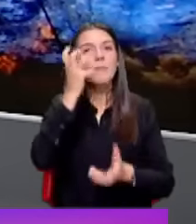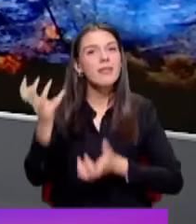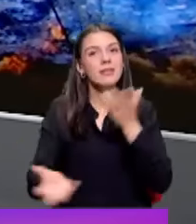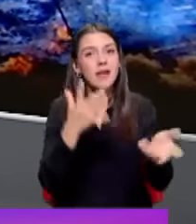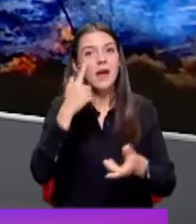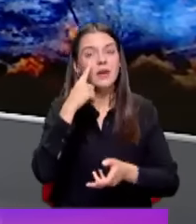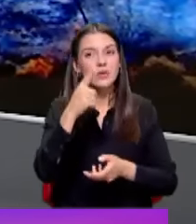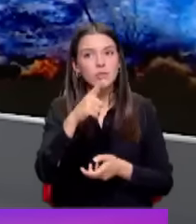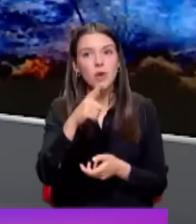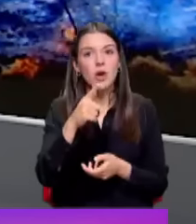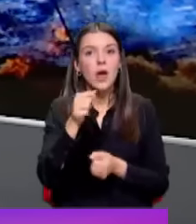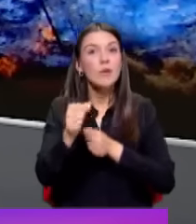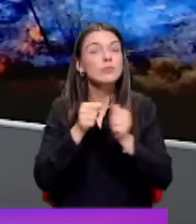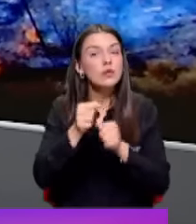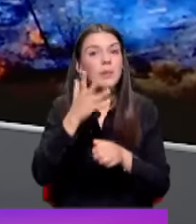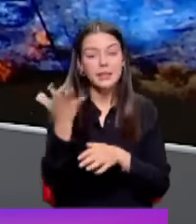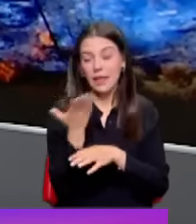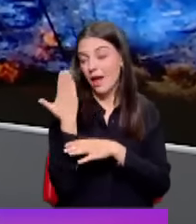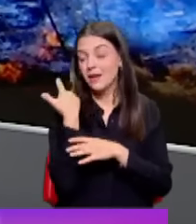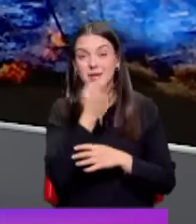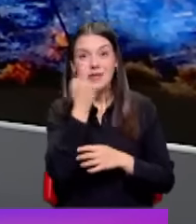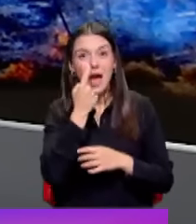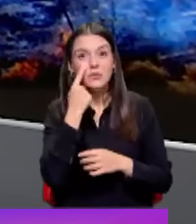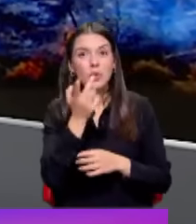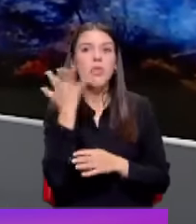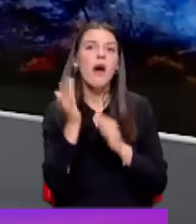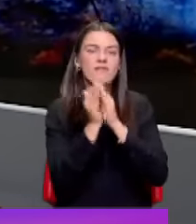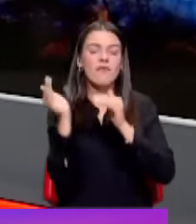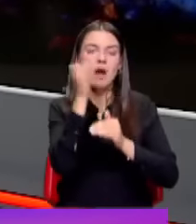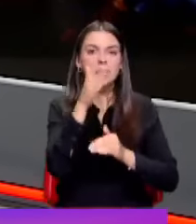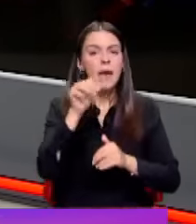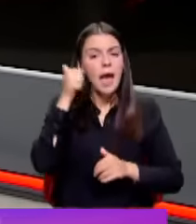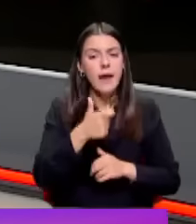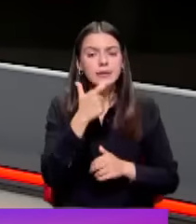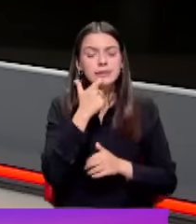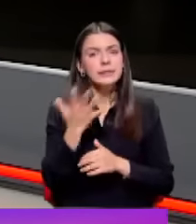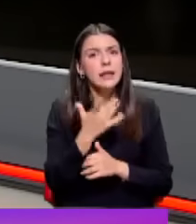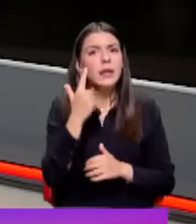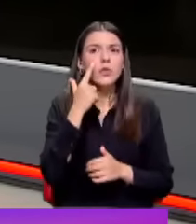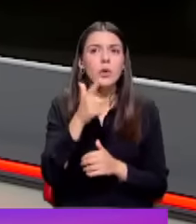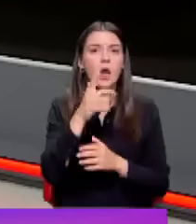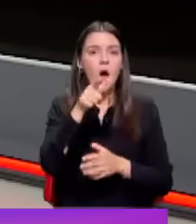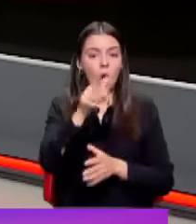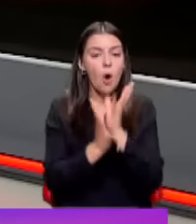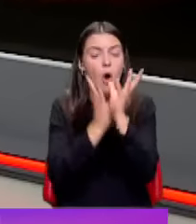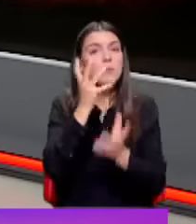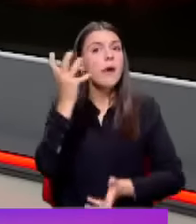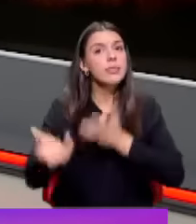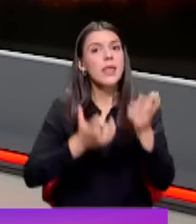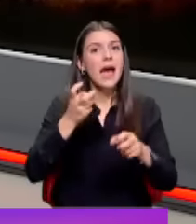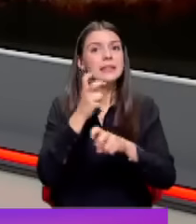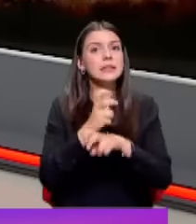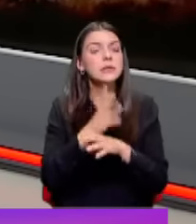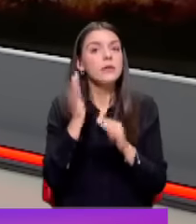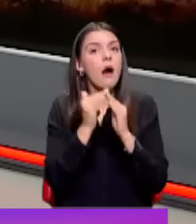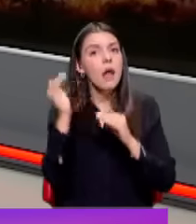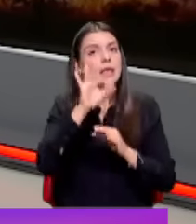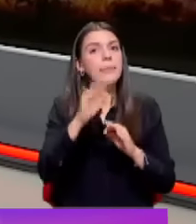geçtiğimiz yazlara kıyasla maalesef daha fazla. Her geçen yıl orman yangını riskinin arttığını, artmaya devam